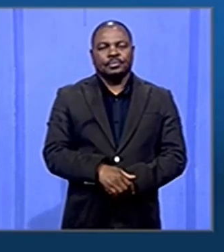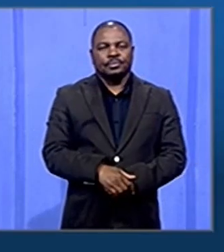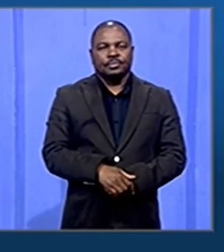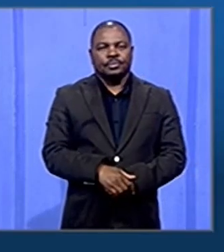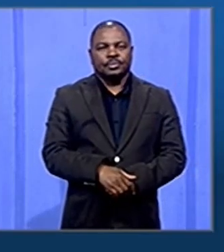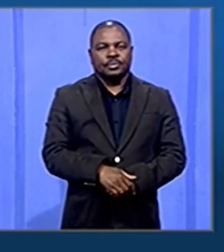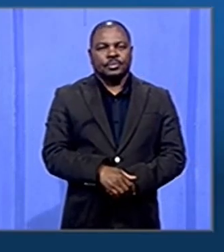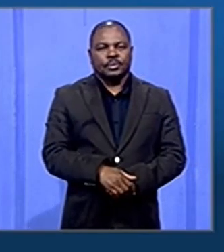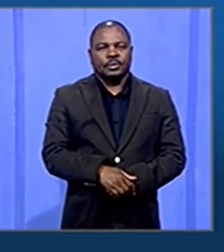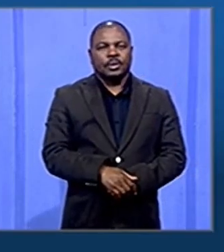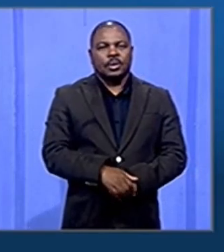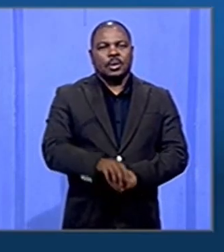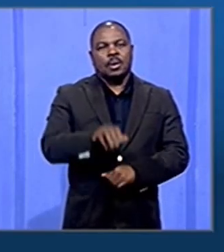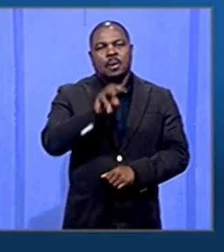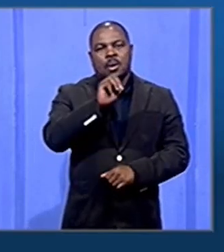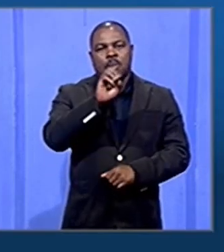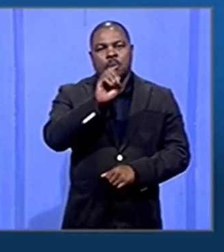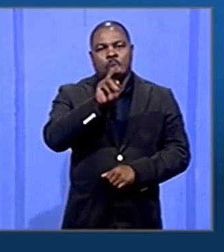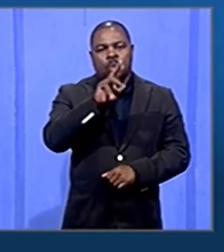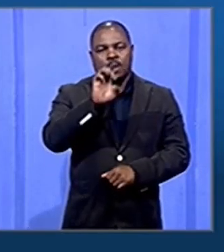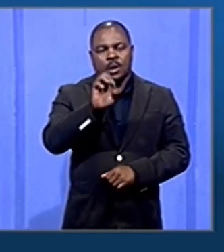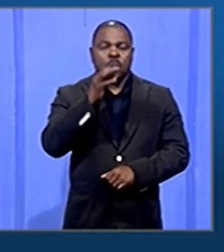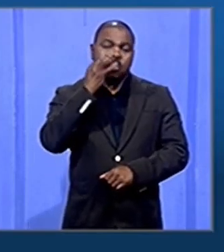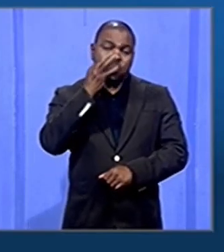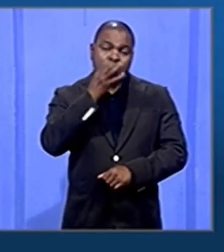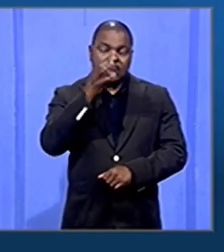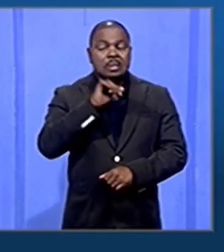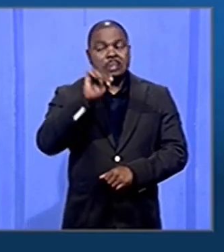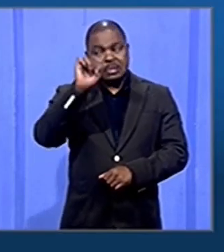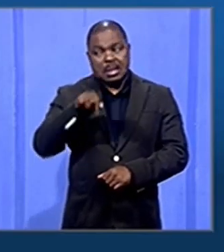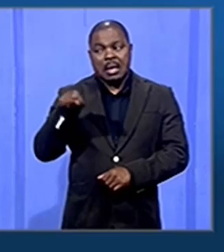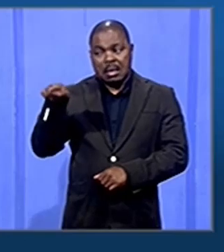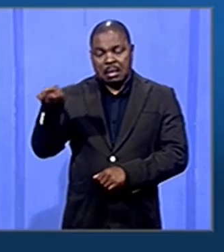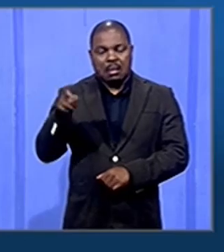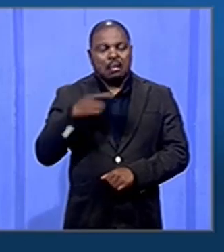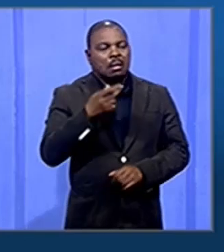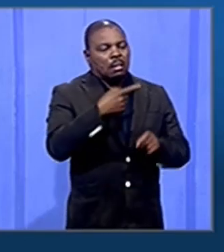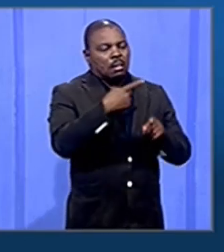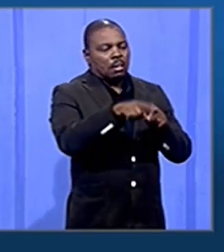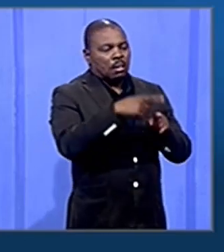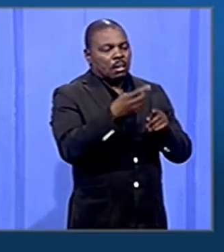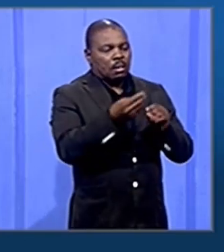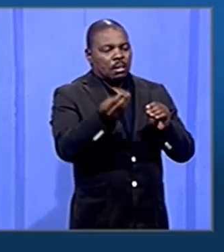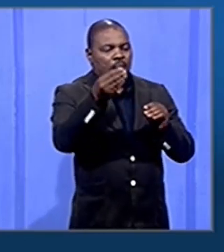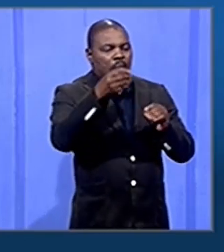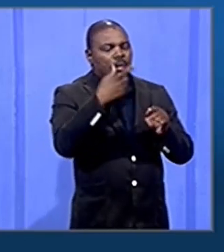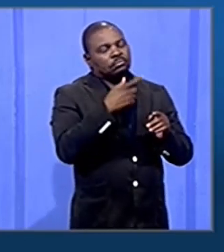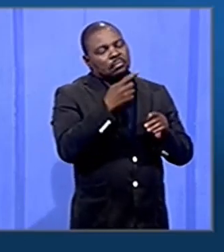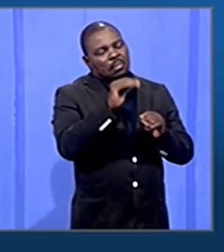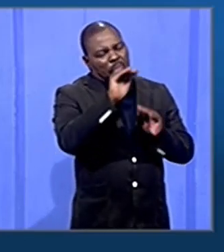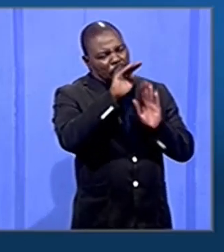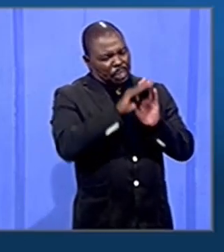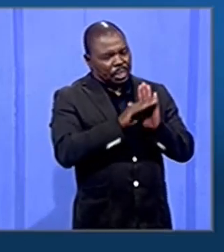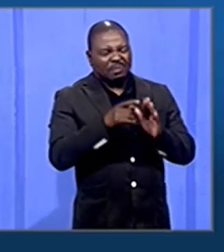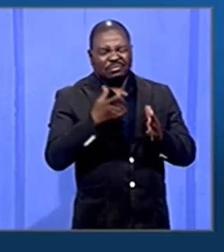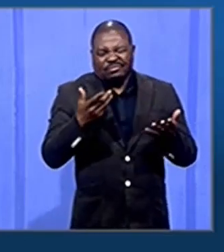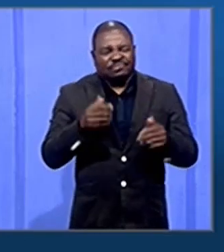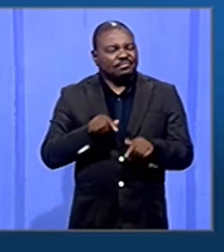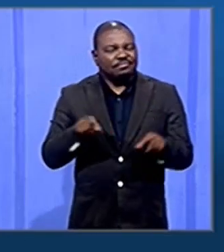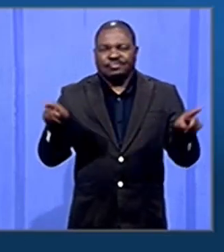Ge ile Andrew Kwena More yena o re le ge banka e ka fokotša kelo ya tswala ke bona ntše go swana gobane